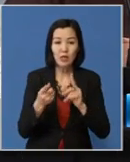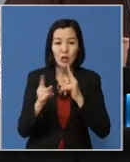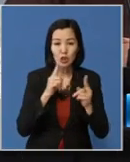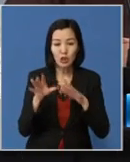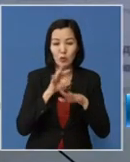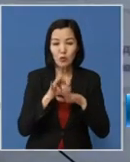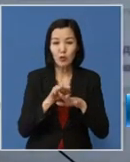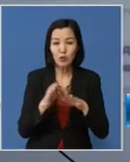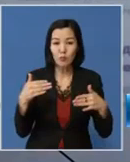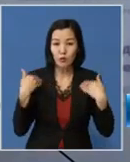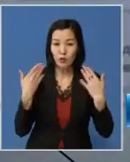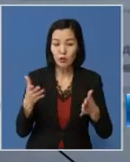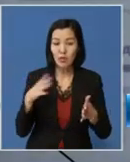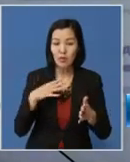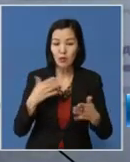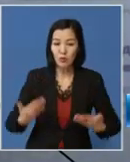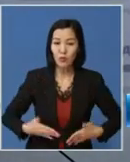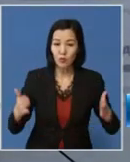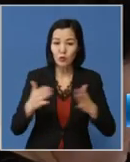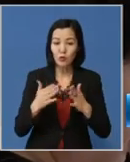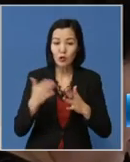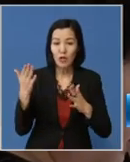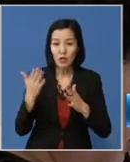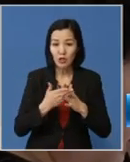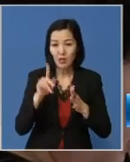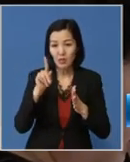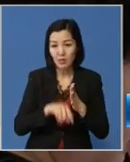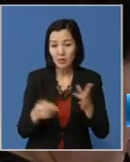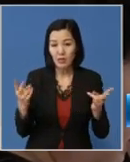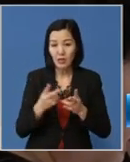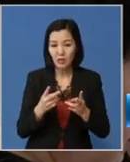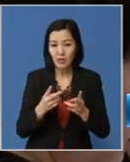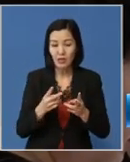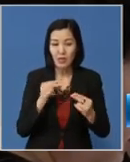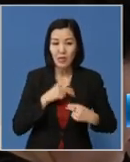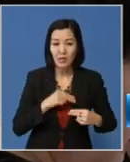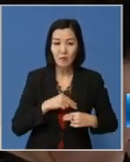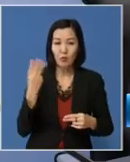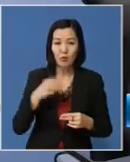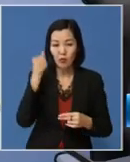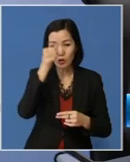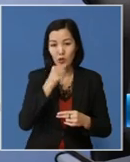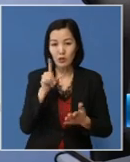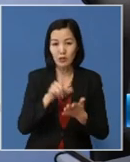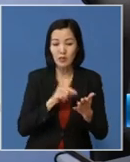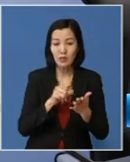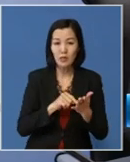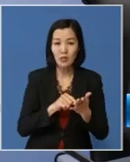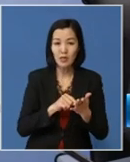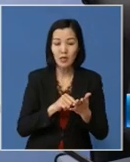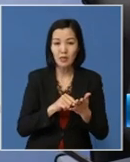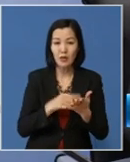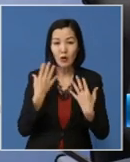жинақталған. Оның ішінде ұстаздарға тұрғын үй алу үшін жеңілдіктер жасалу керектігі көрсетілген. Еңбек өтілі 30 жылдан асқандарға зейнетке шығу мүмкіндігін